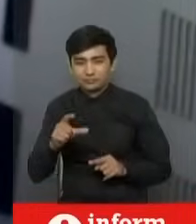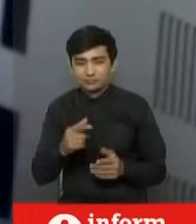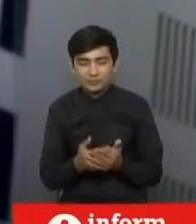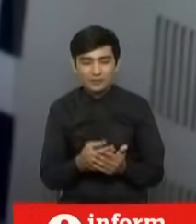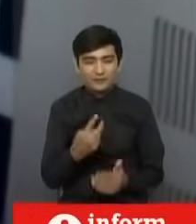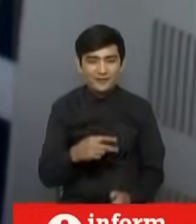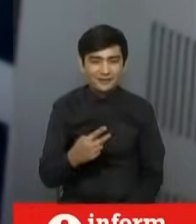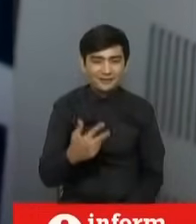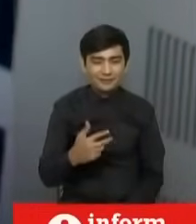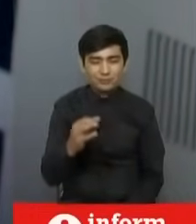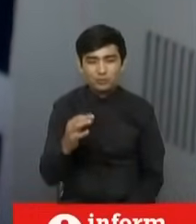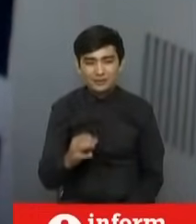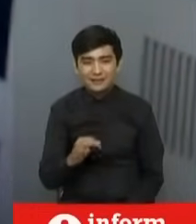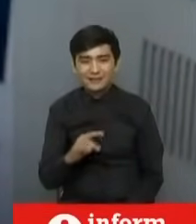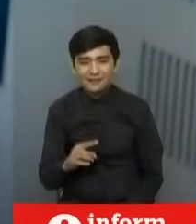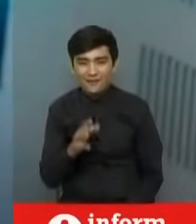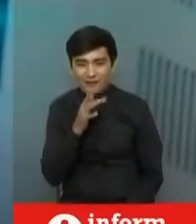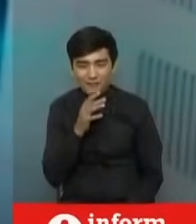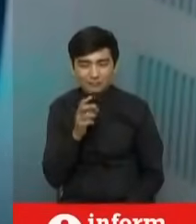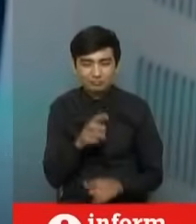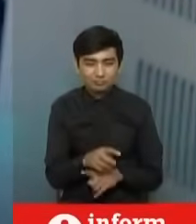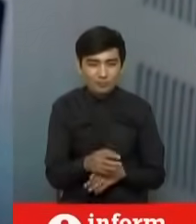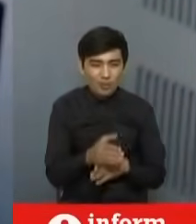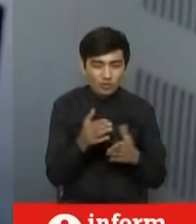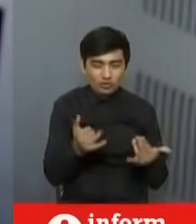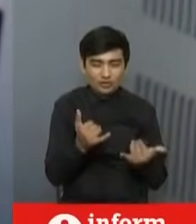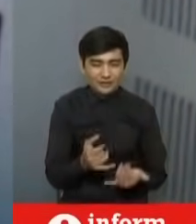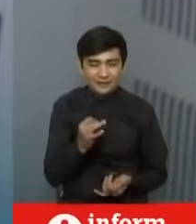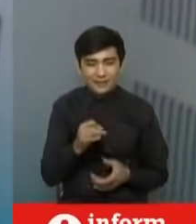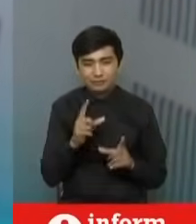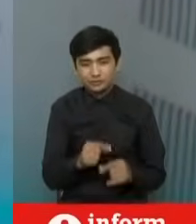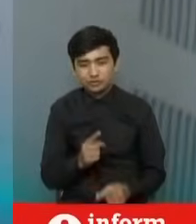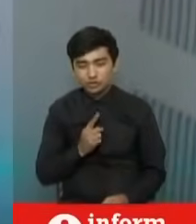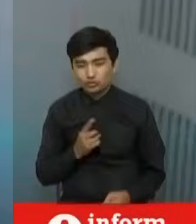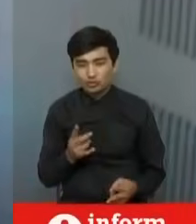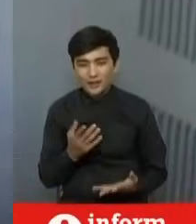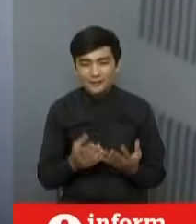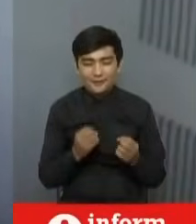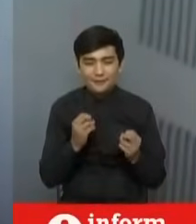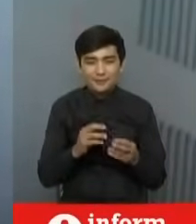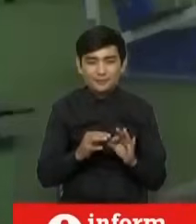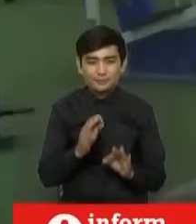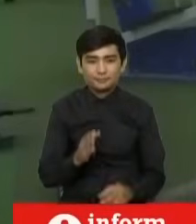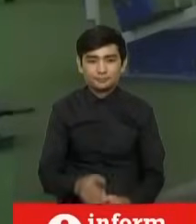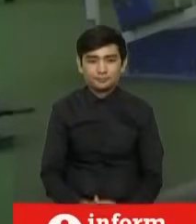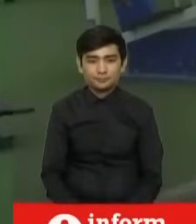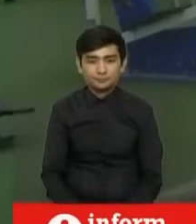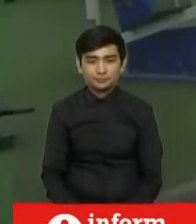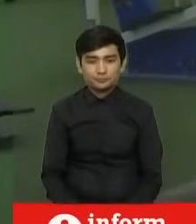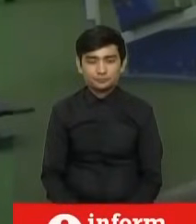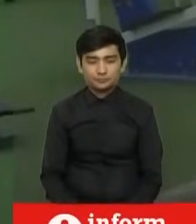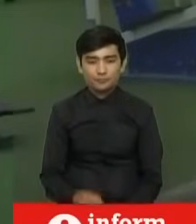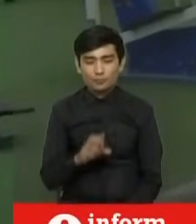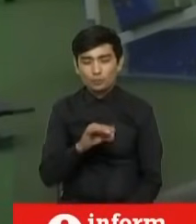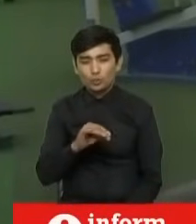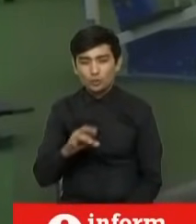на 20-30% из-за сезонного спроса. Стоит ли ждать снижения, расскажет Эльмира Ержанова. По данным